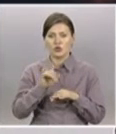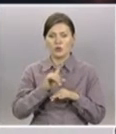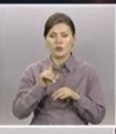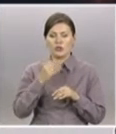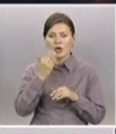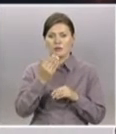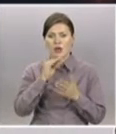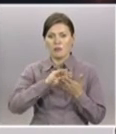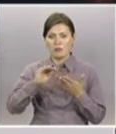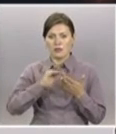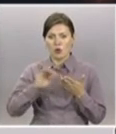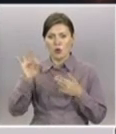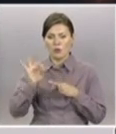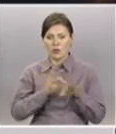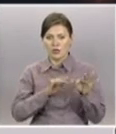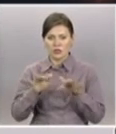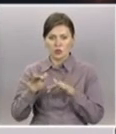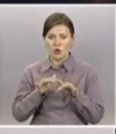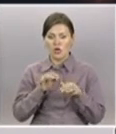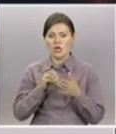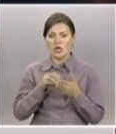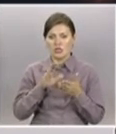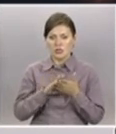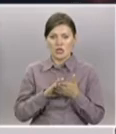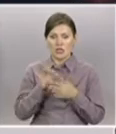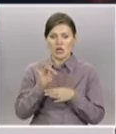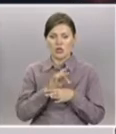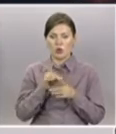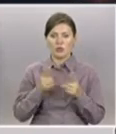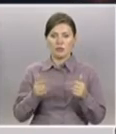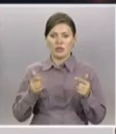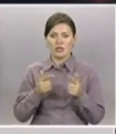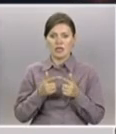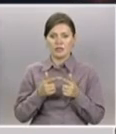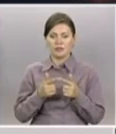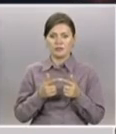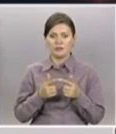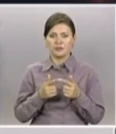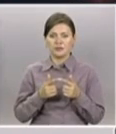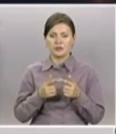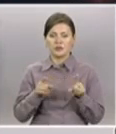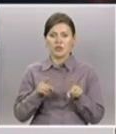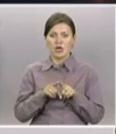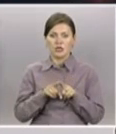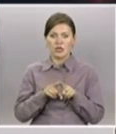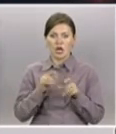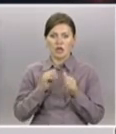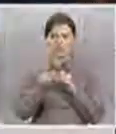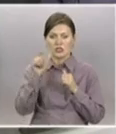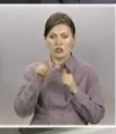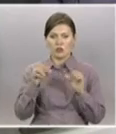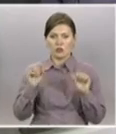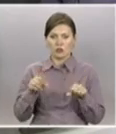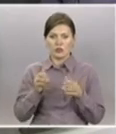Там написаны процедуры, то есть регистрации религиозных объединений. Также каждый гражданин